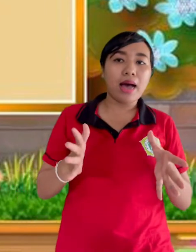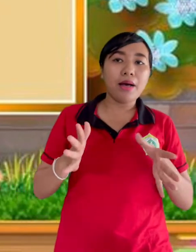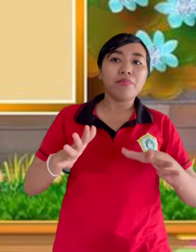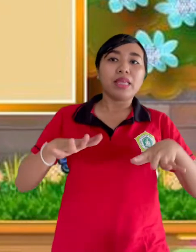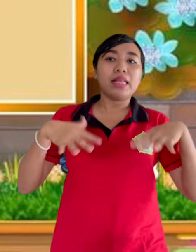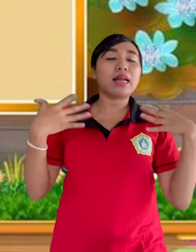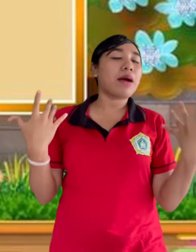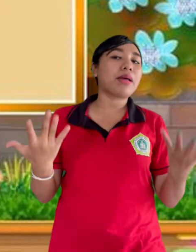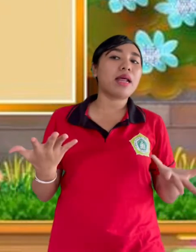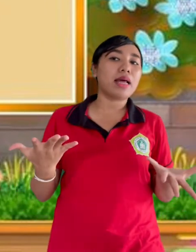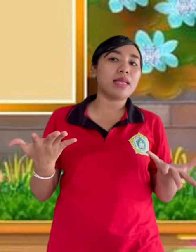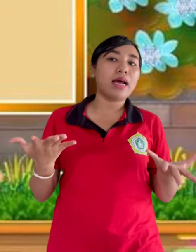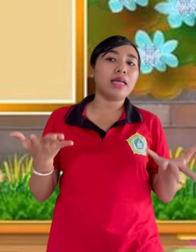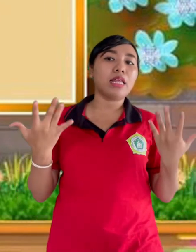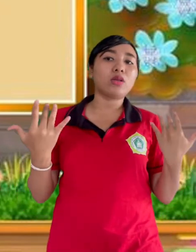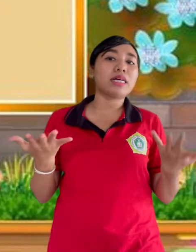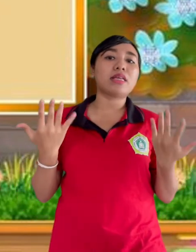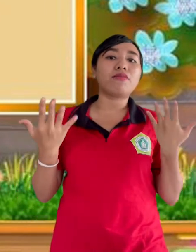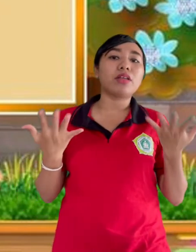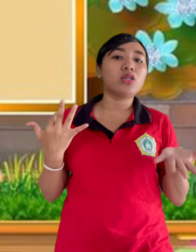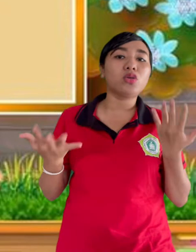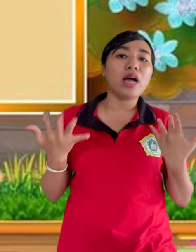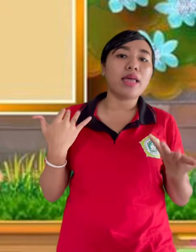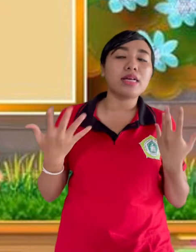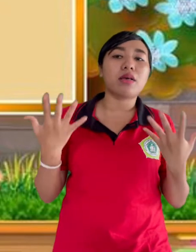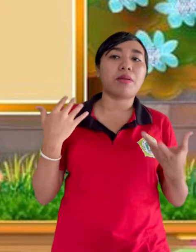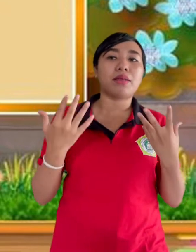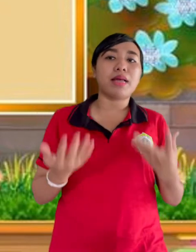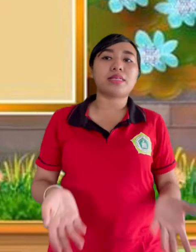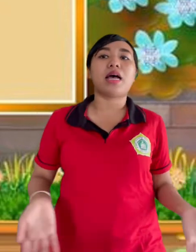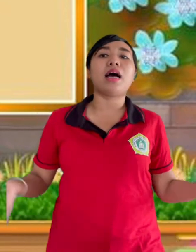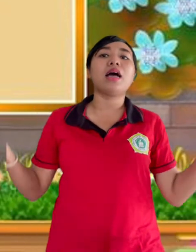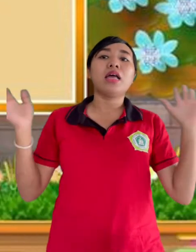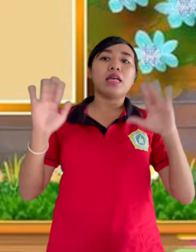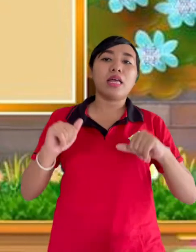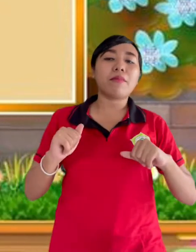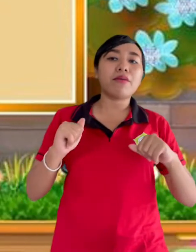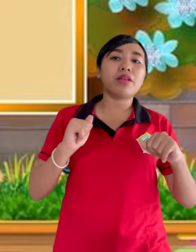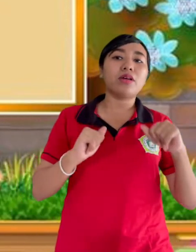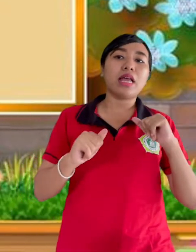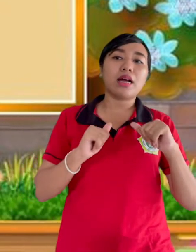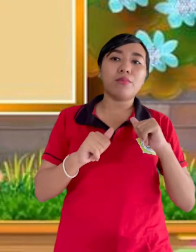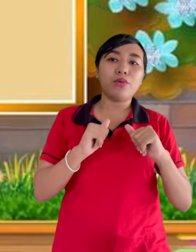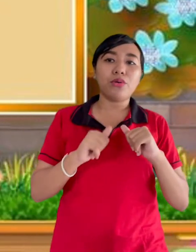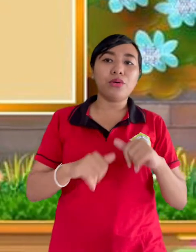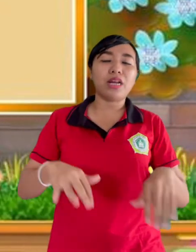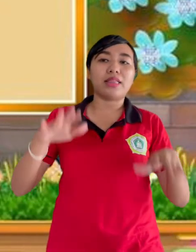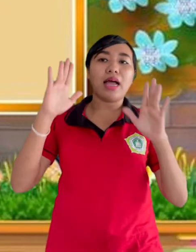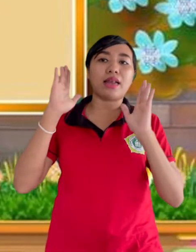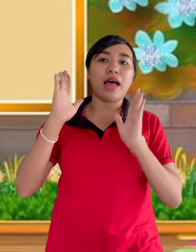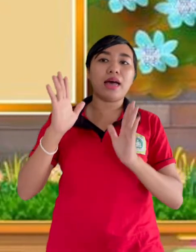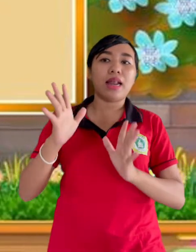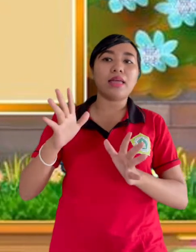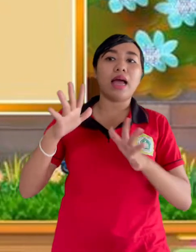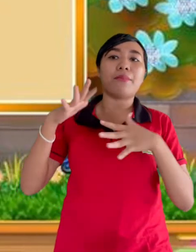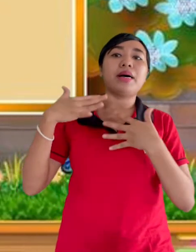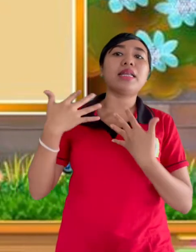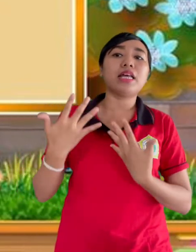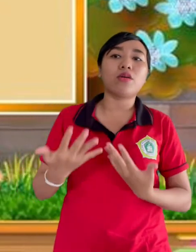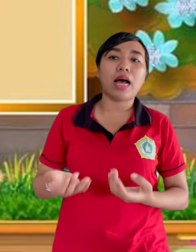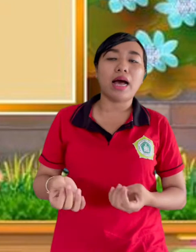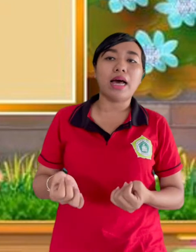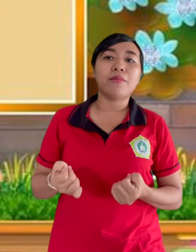papa direkam anak-anaknya. Ini tugasnya video juga ya, seperti biasa. Kirimkan videonya ke Ibu Guru, nanti anak-anak